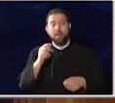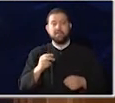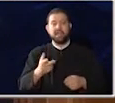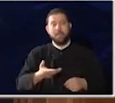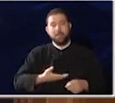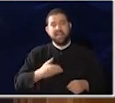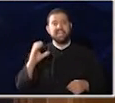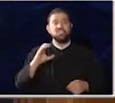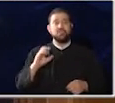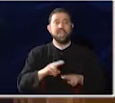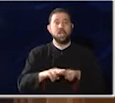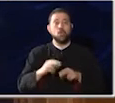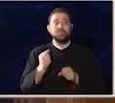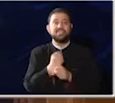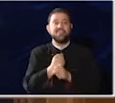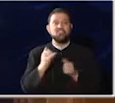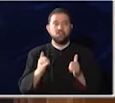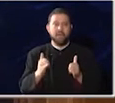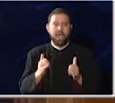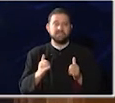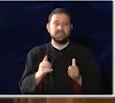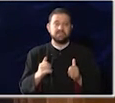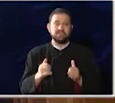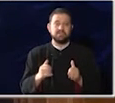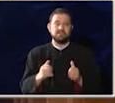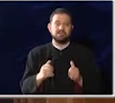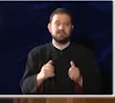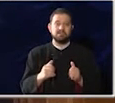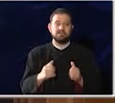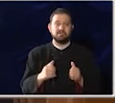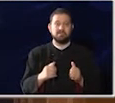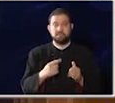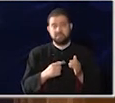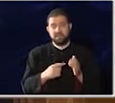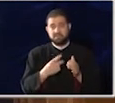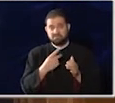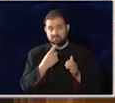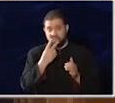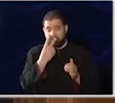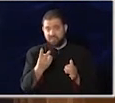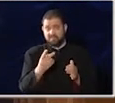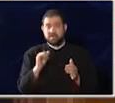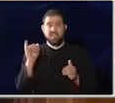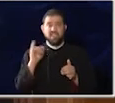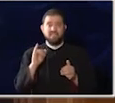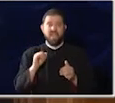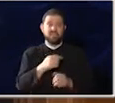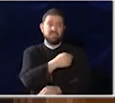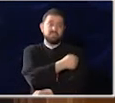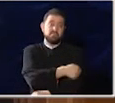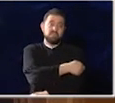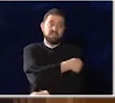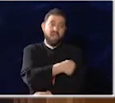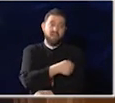cum să procedăm în condițiile de astăzi în care, iată, ideea de spital, de boală,